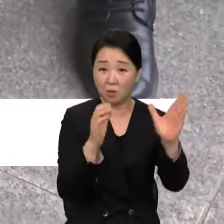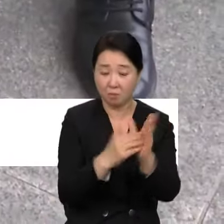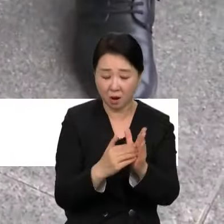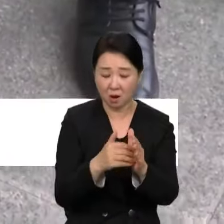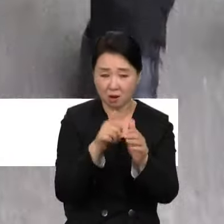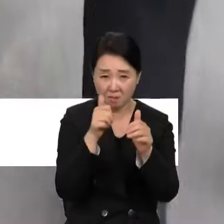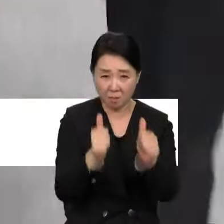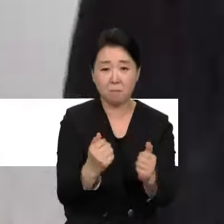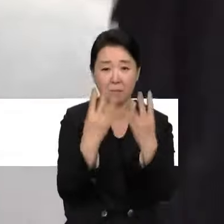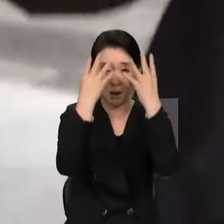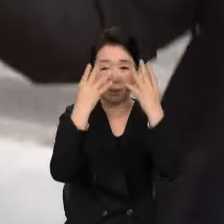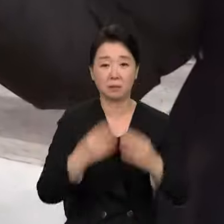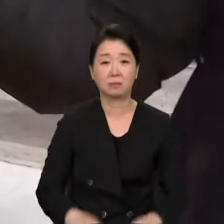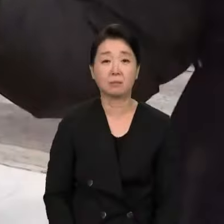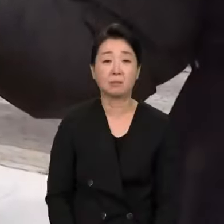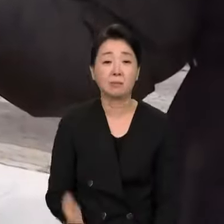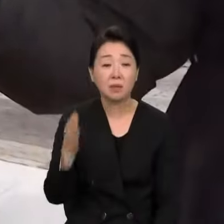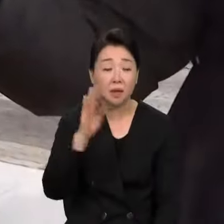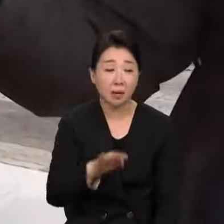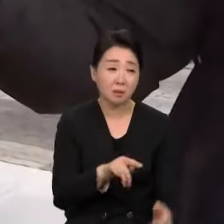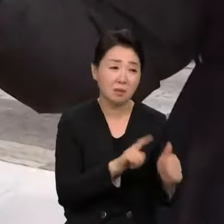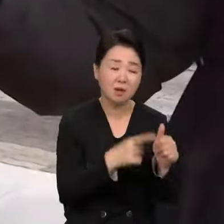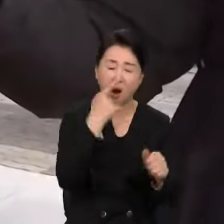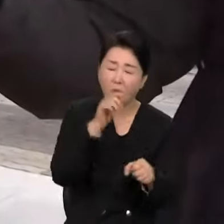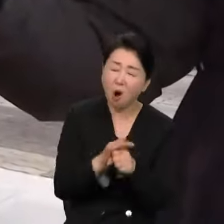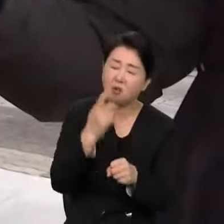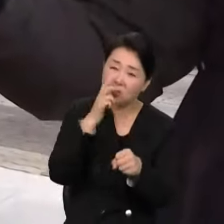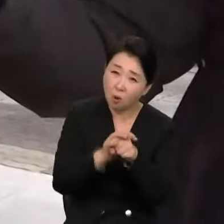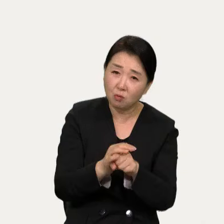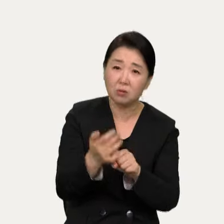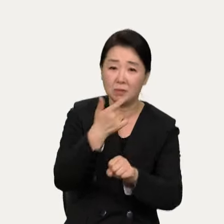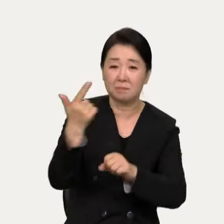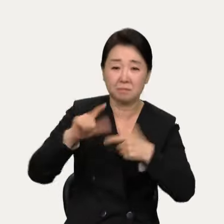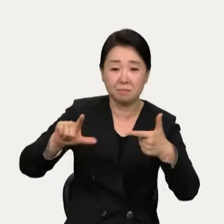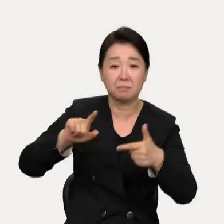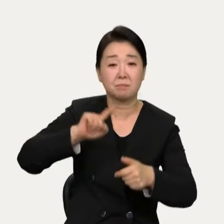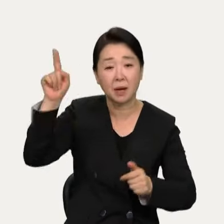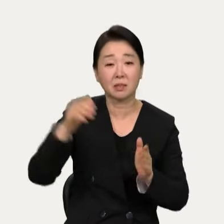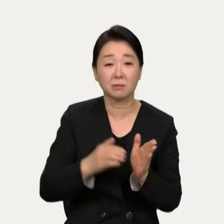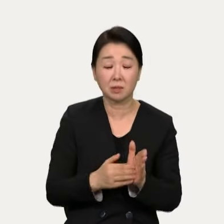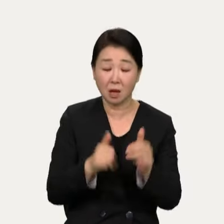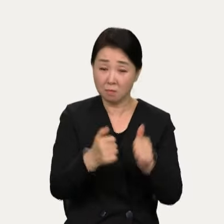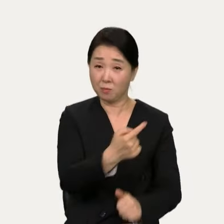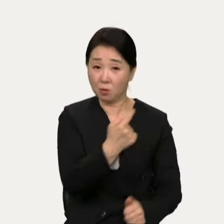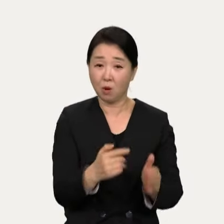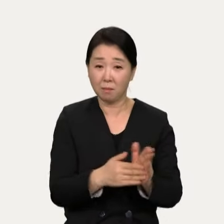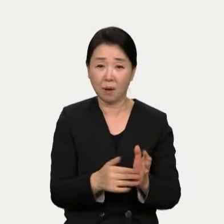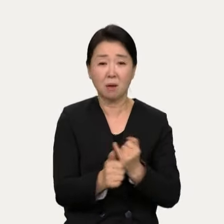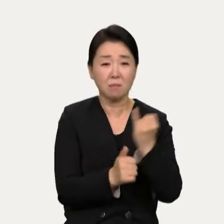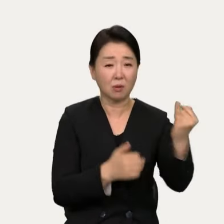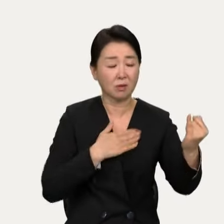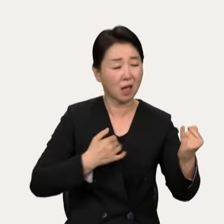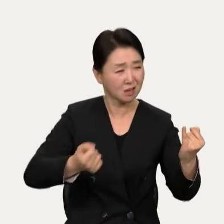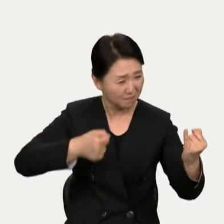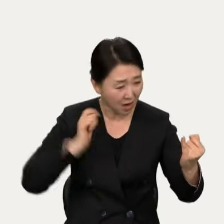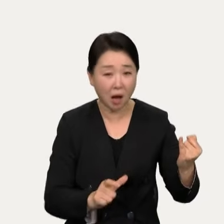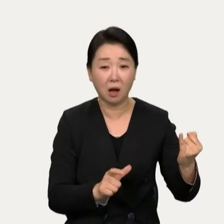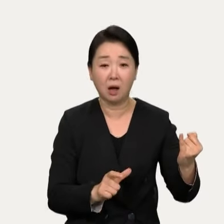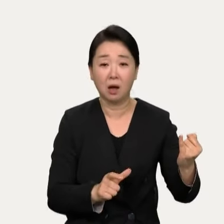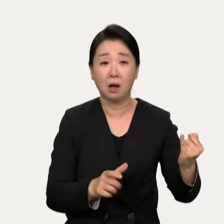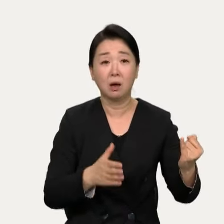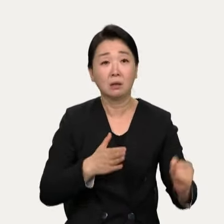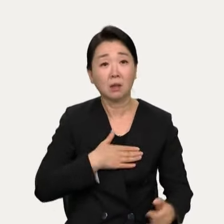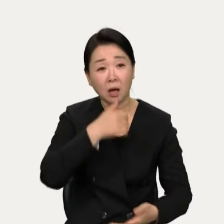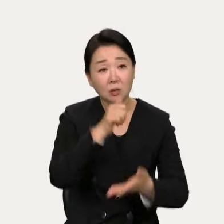법정 구속했습니다. 하지만 조두순은 억울하다며 항소했습니다. 법정에 나와선 마누라가 나보다 힘이 세다. 내가